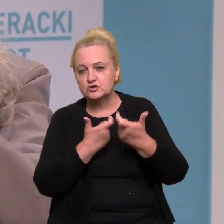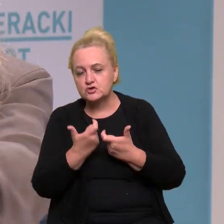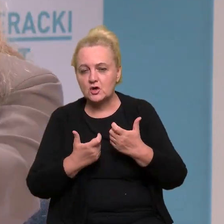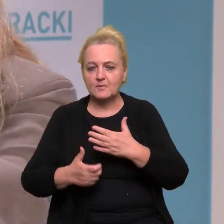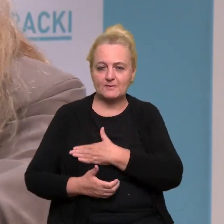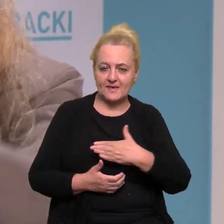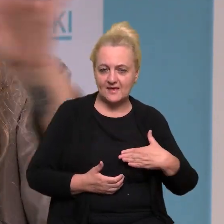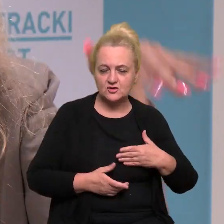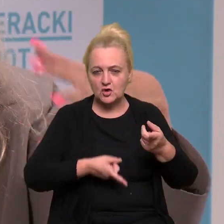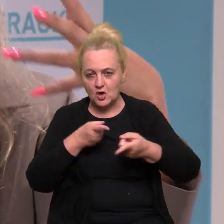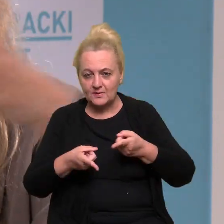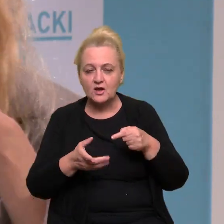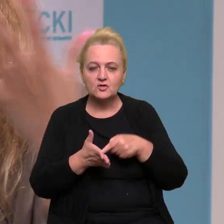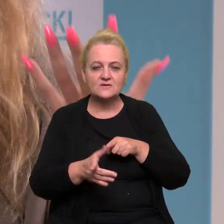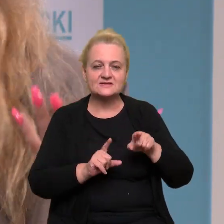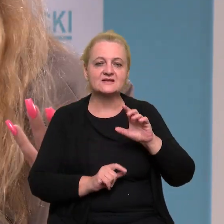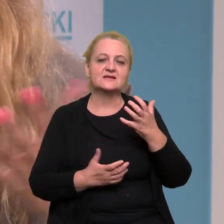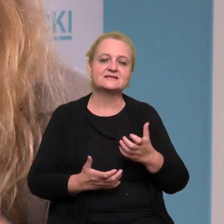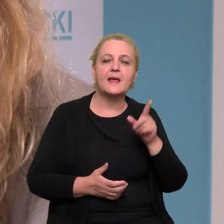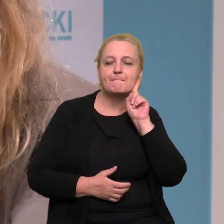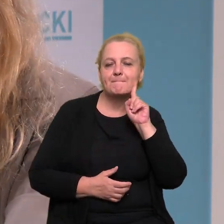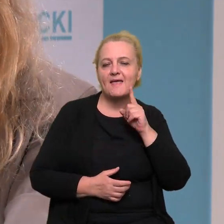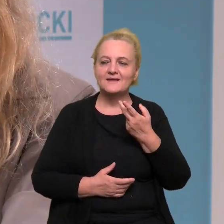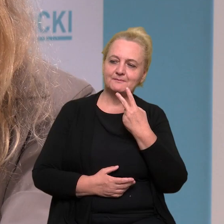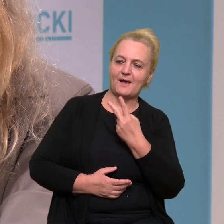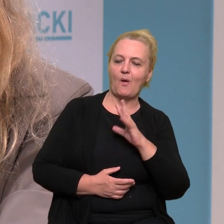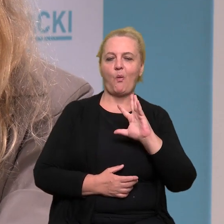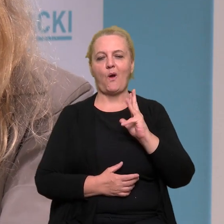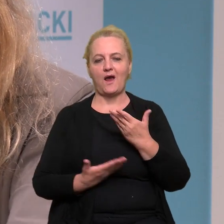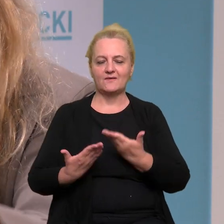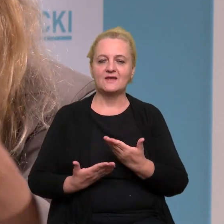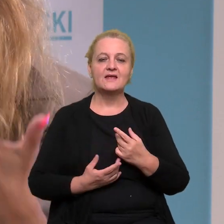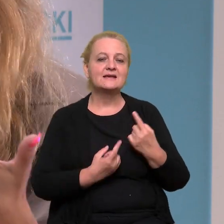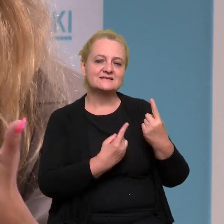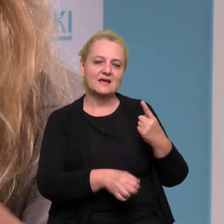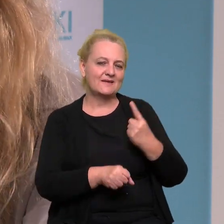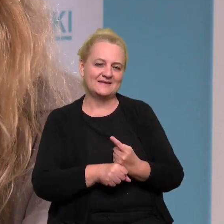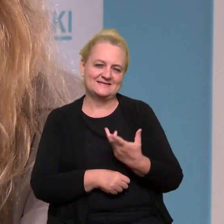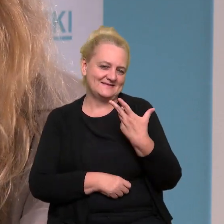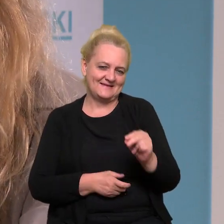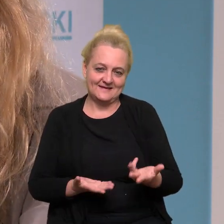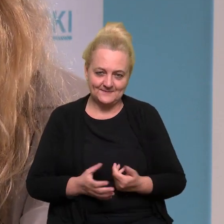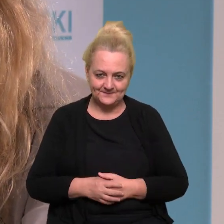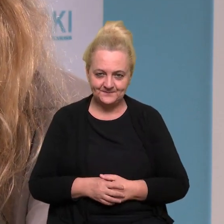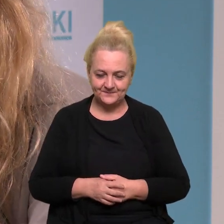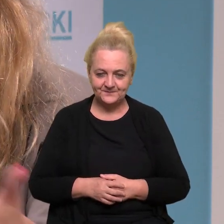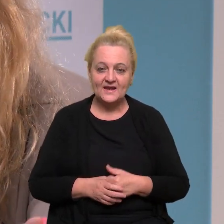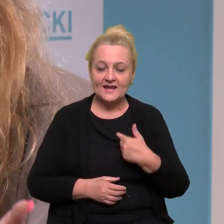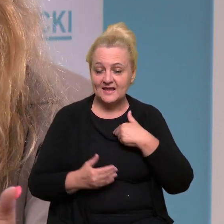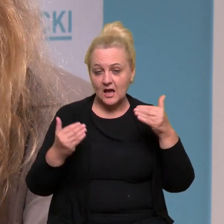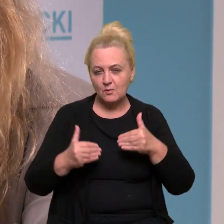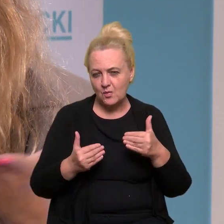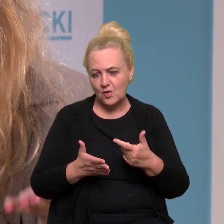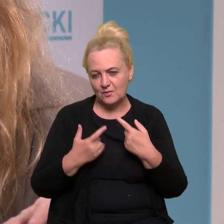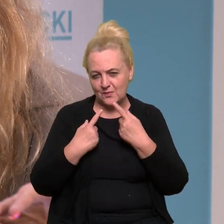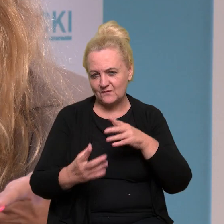z piersiami operacyjnego, to znaczy, że chce się podobać mężczyznom, w związku z czym nie jest to samodzielna decyzja. Ja mogę